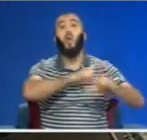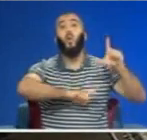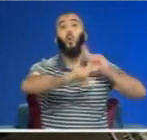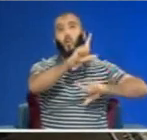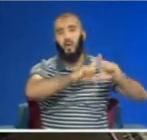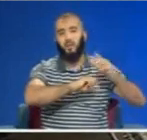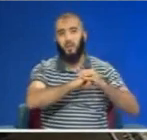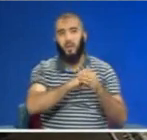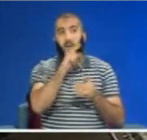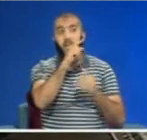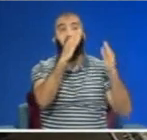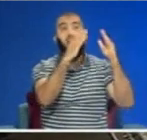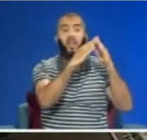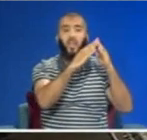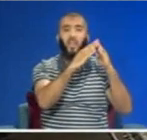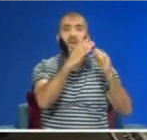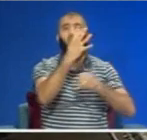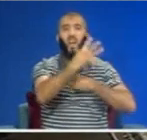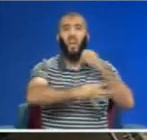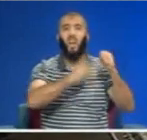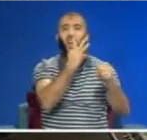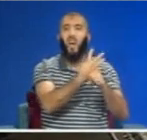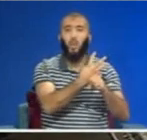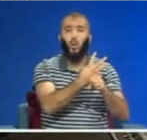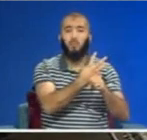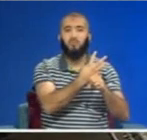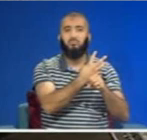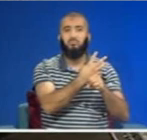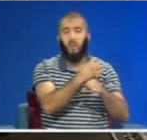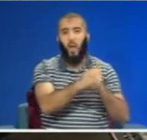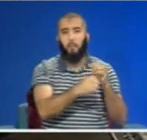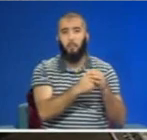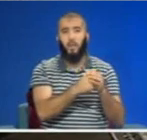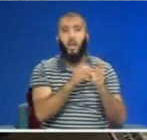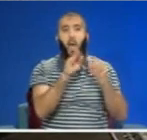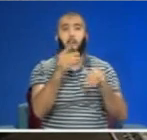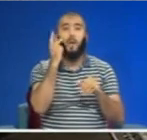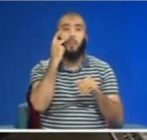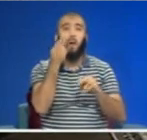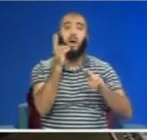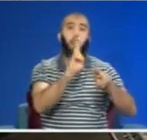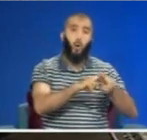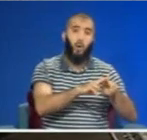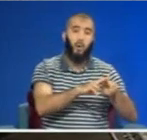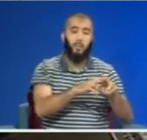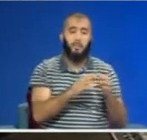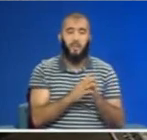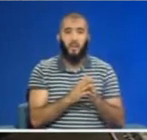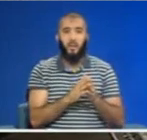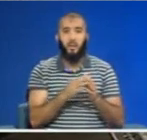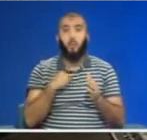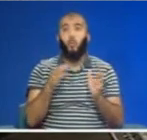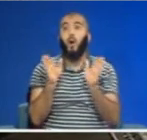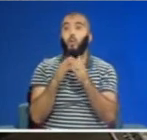توفى، ومن بعد الإنسان يحكمها 14 سنة هو اللي قايمها. وكي سقسينا فين وكيجي يعني في عندهم قالت حنا